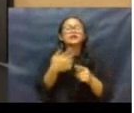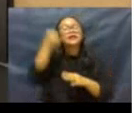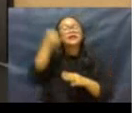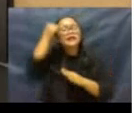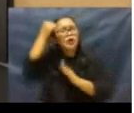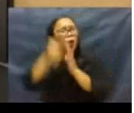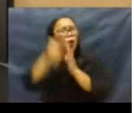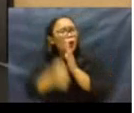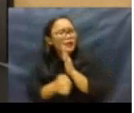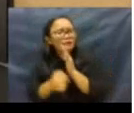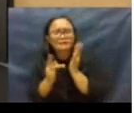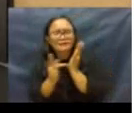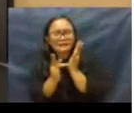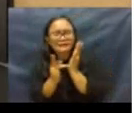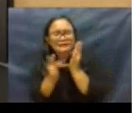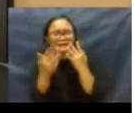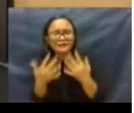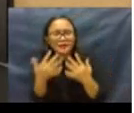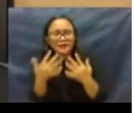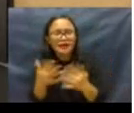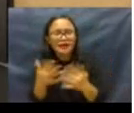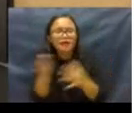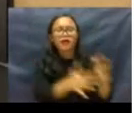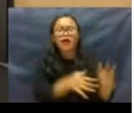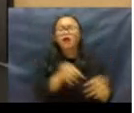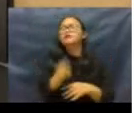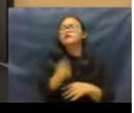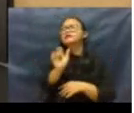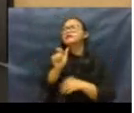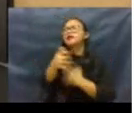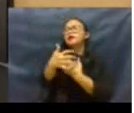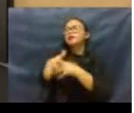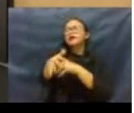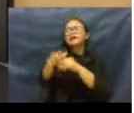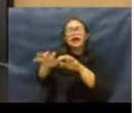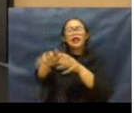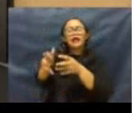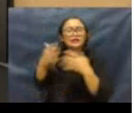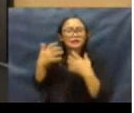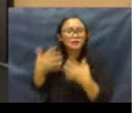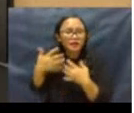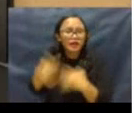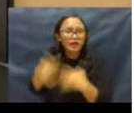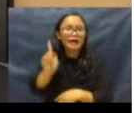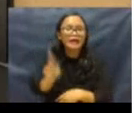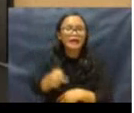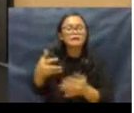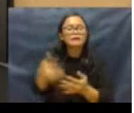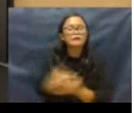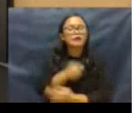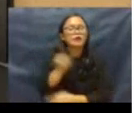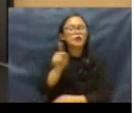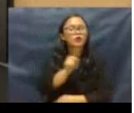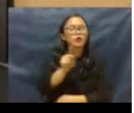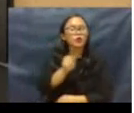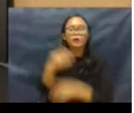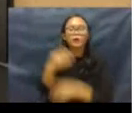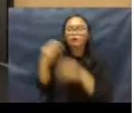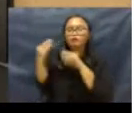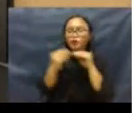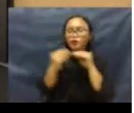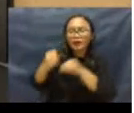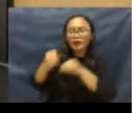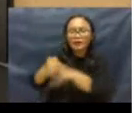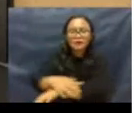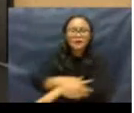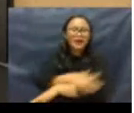pertanyaannya bagaimana cara penerapannya di kelas? Nah, sekarang saya akan memberikan kesempatan untuk bincang inspirasi. Bincang inspirasi